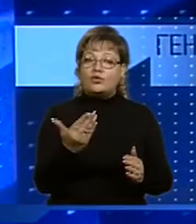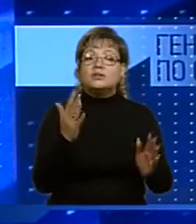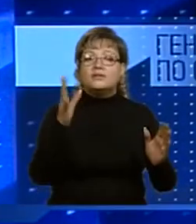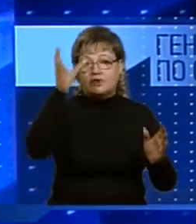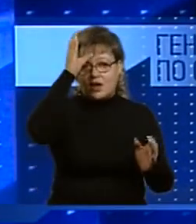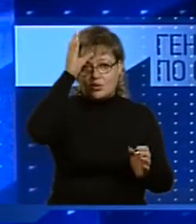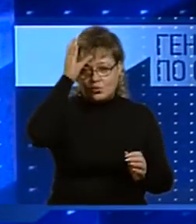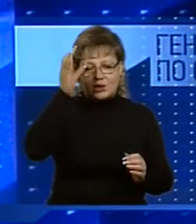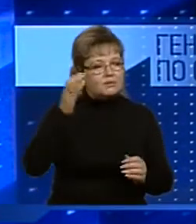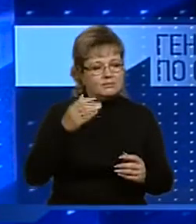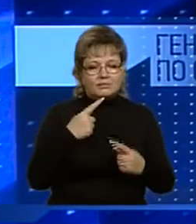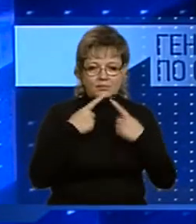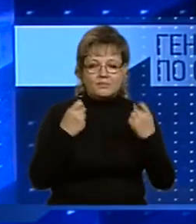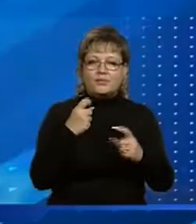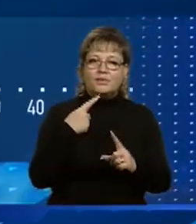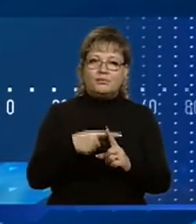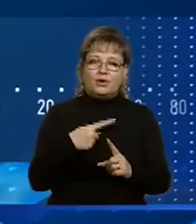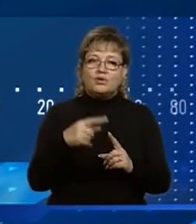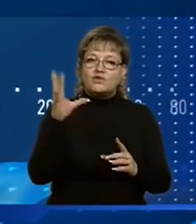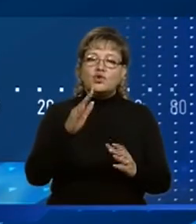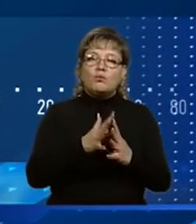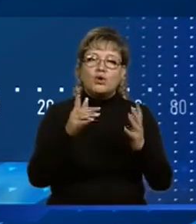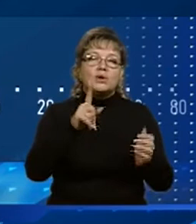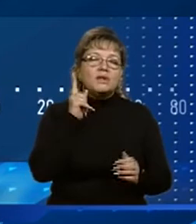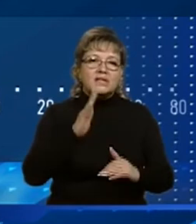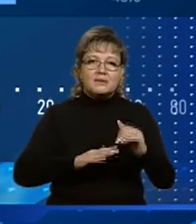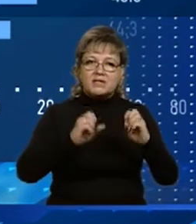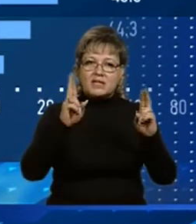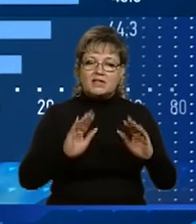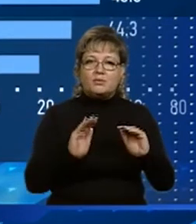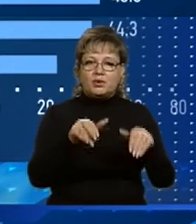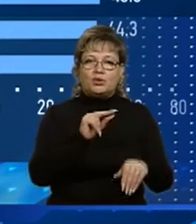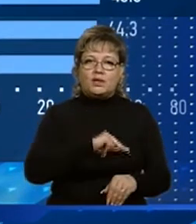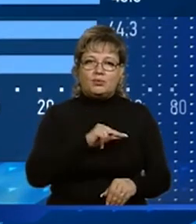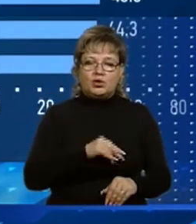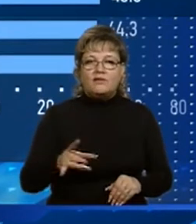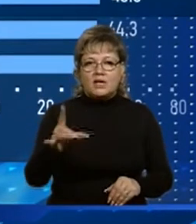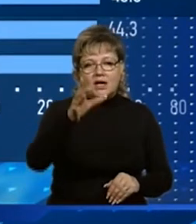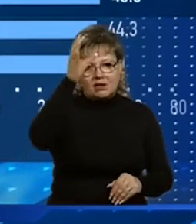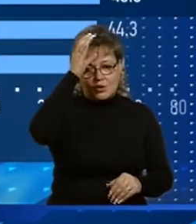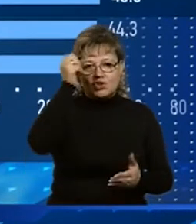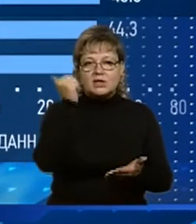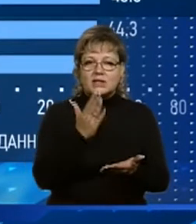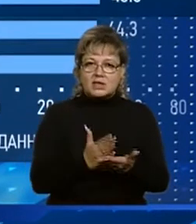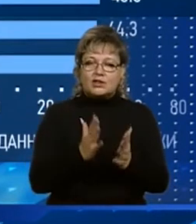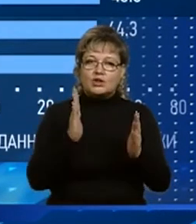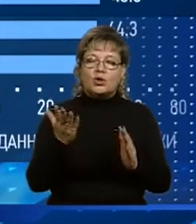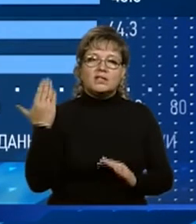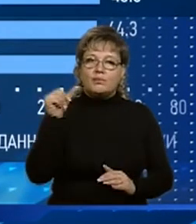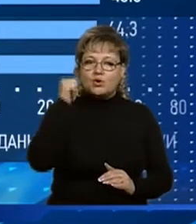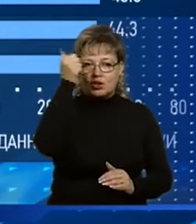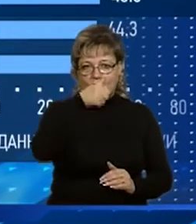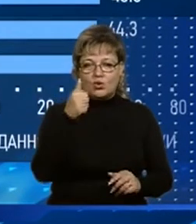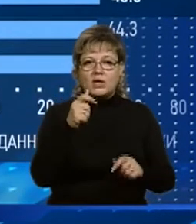сфере науки под устойчивым знаком «плюс». Все больше молодых специалистов приходят работать в региональные научные центры. Только за прошлый